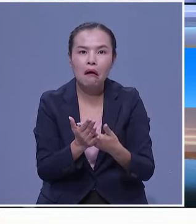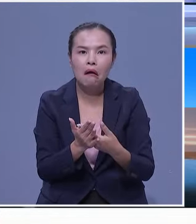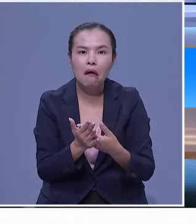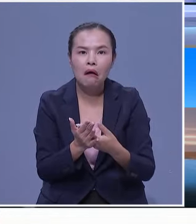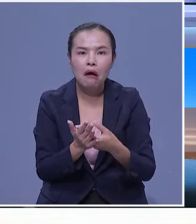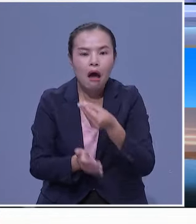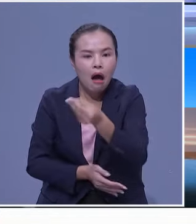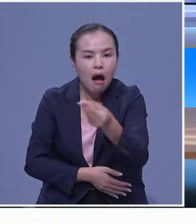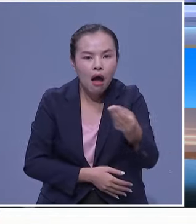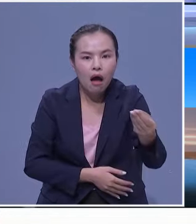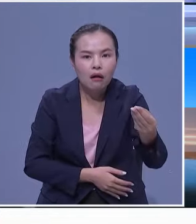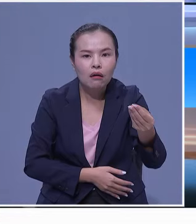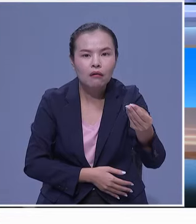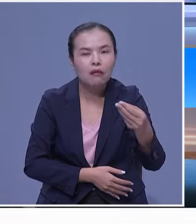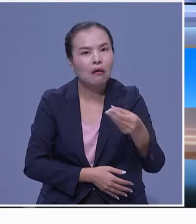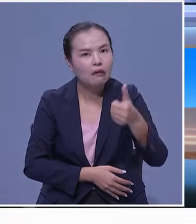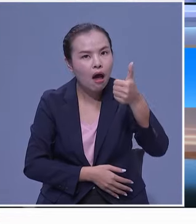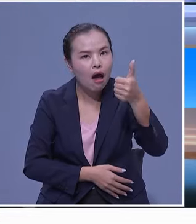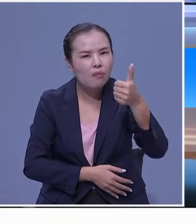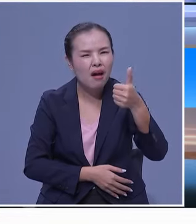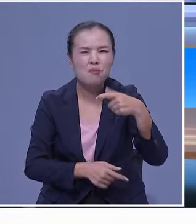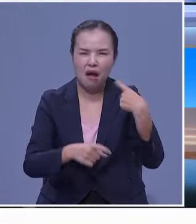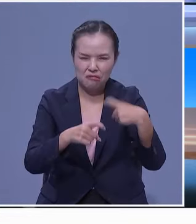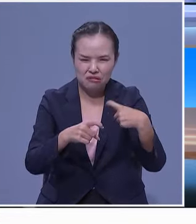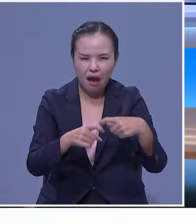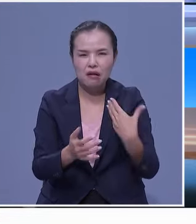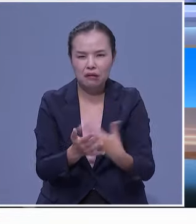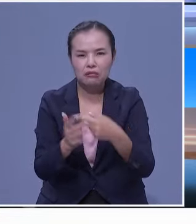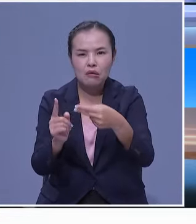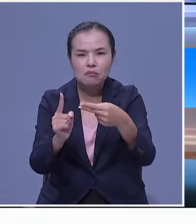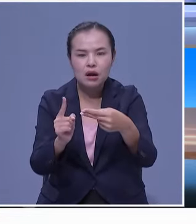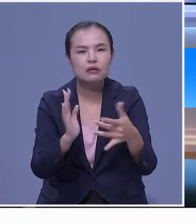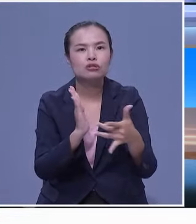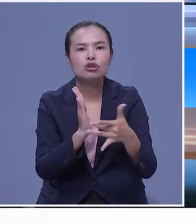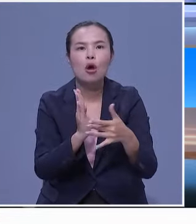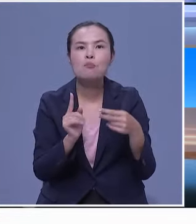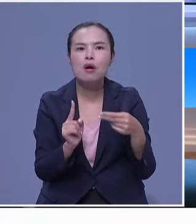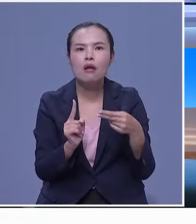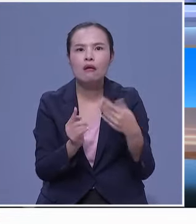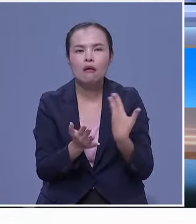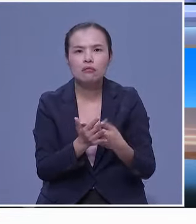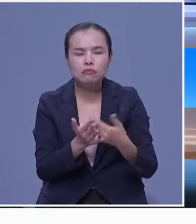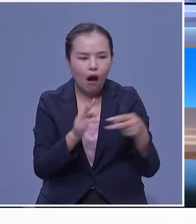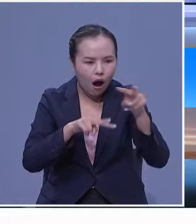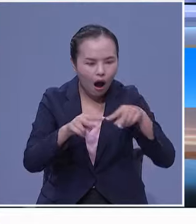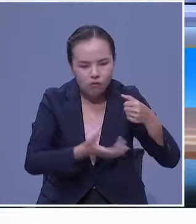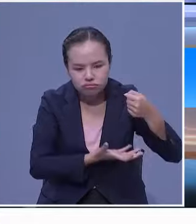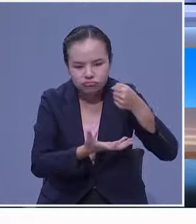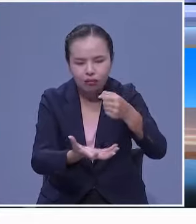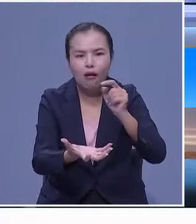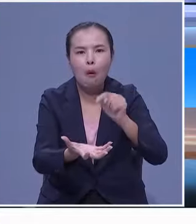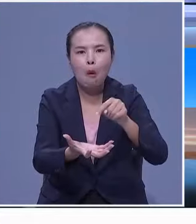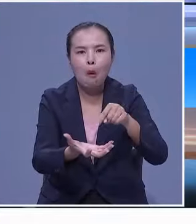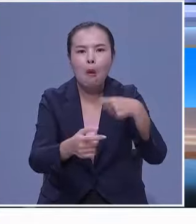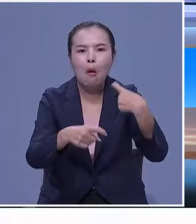เปล่ามันยากมากนะกับการหาเงินหมื่นมาแจกคือเราย้อนกลับไปดิจิตอลวอลเล็ตก็โอ้โหกว่าจะหาเงินมากันได้ในขณะ